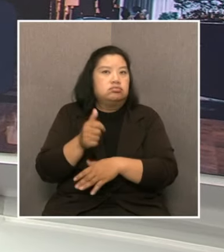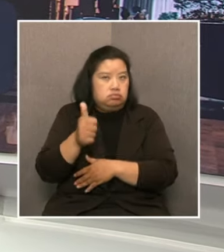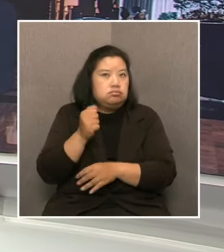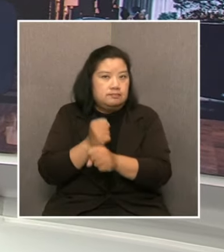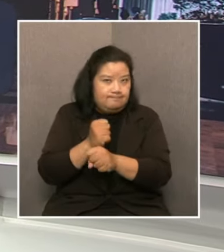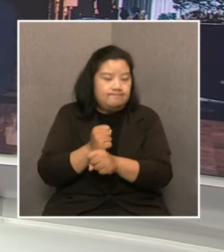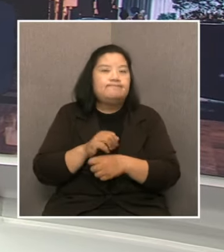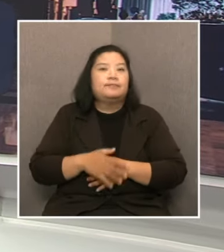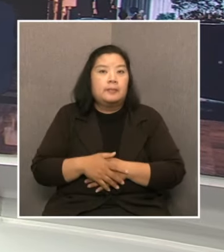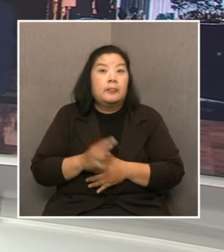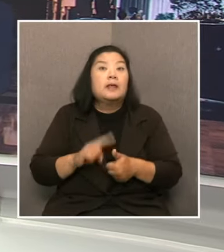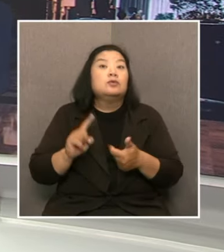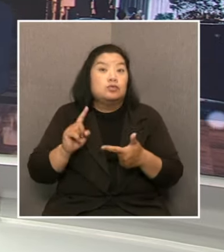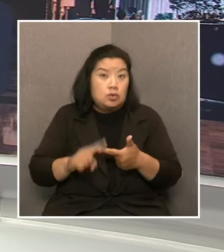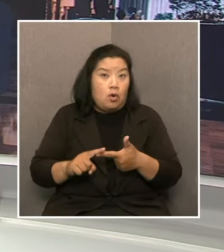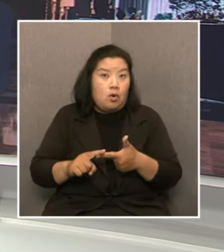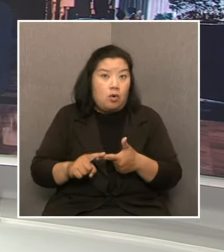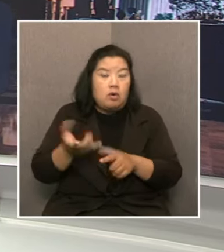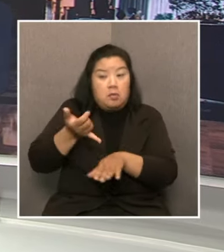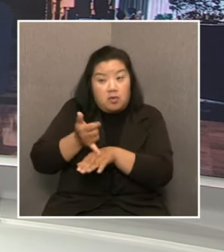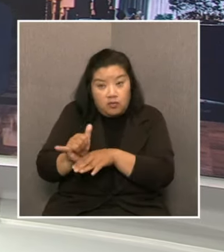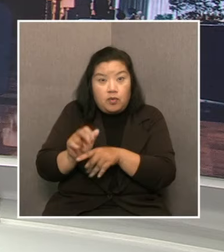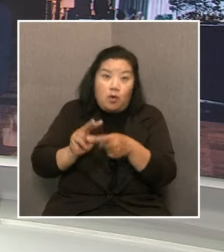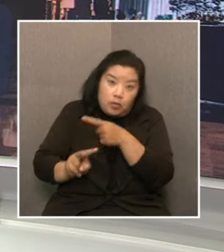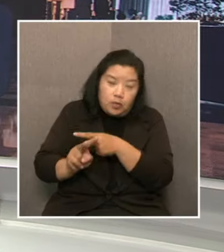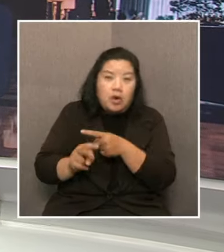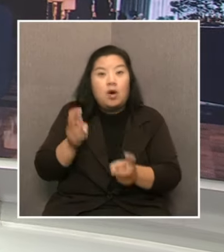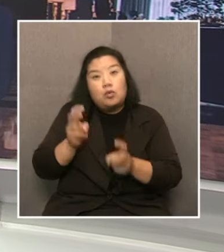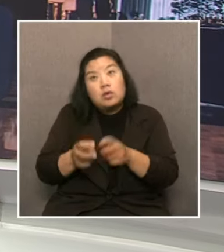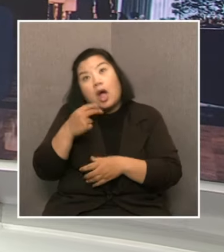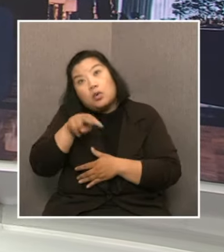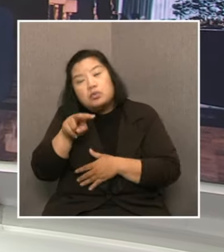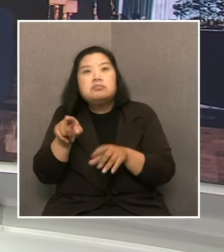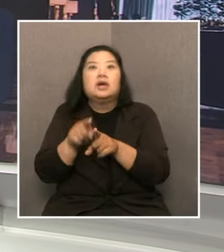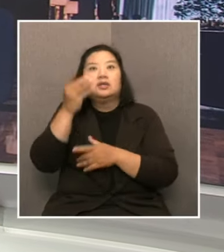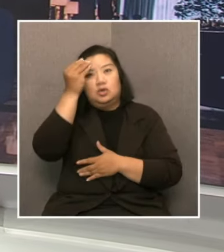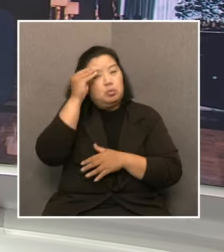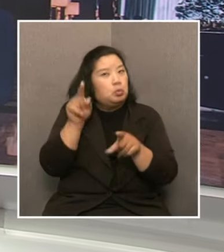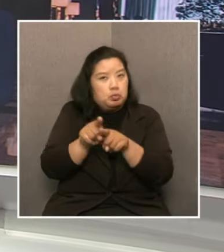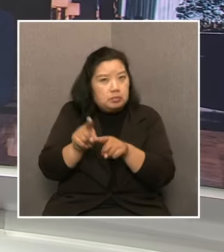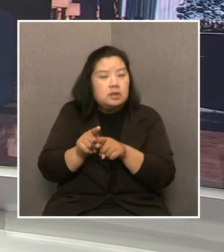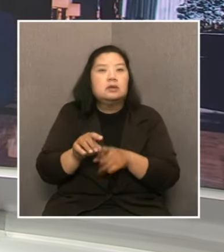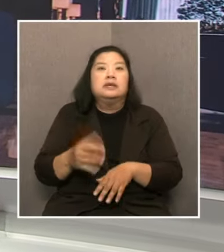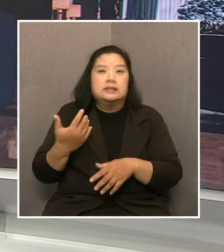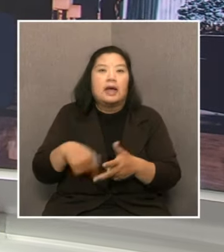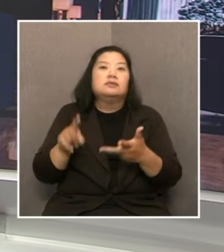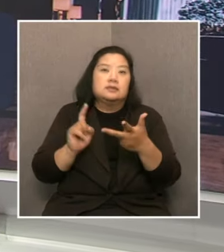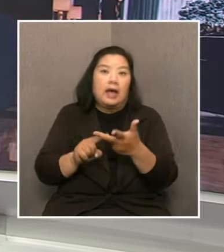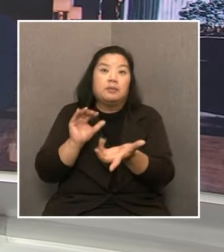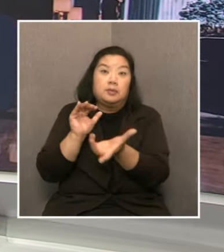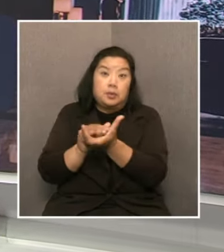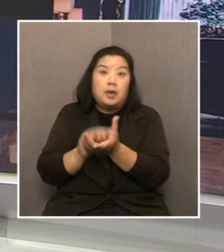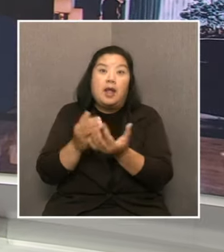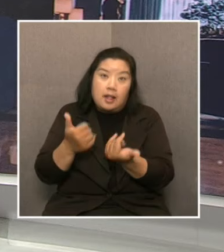แล้วก็ยังมีสวนสนุกขนาดใหญ่นะครับเช่นเดียวกับ Disneyland Universalแล้วก็ยังมีส่วนของคาสิโนนะครับที่ตอนนี้กำลังอยู่